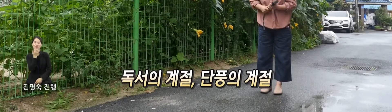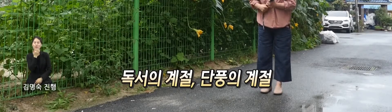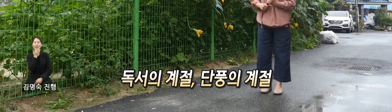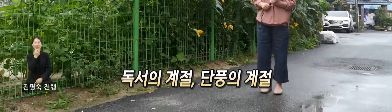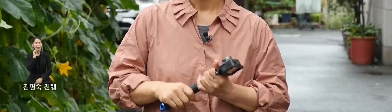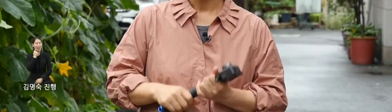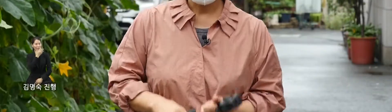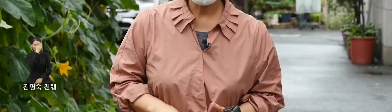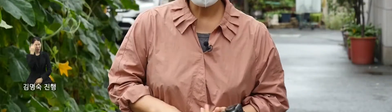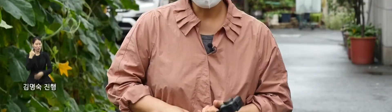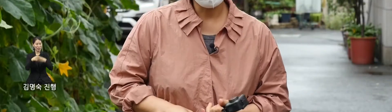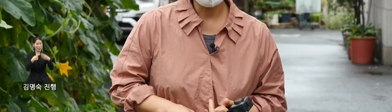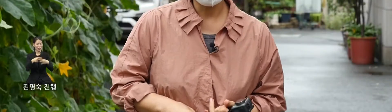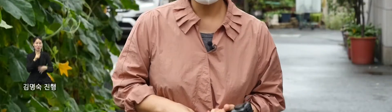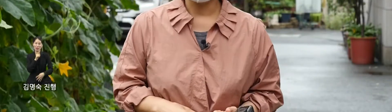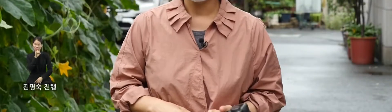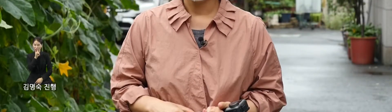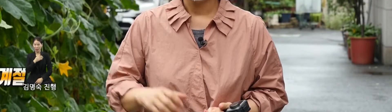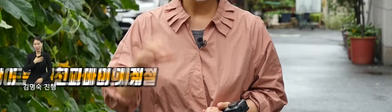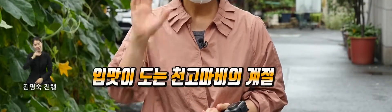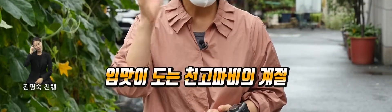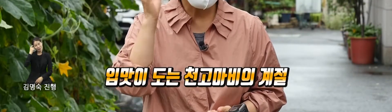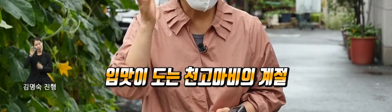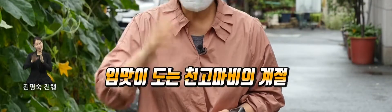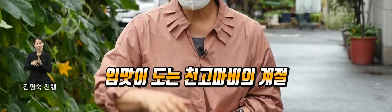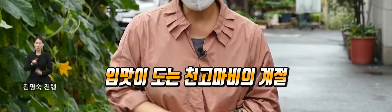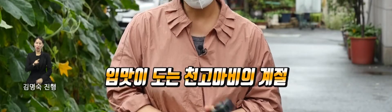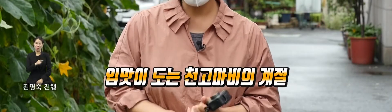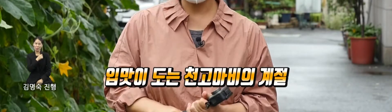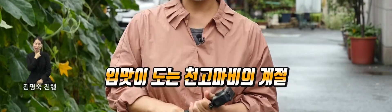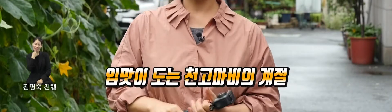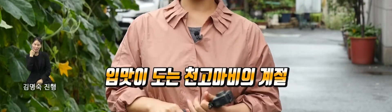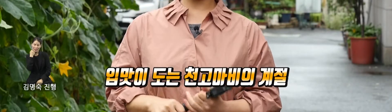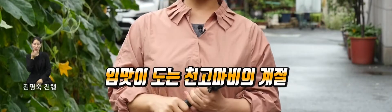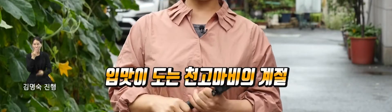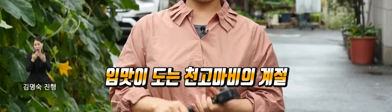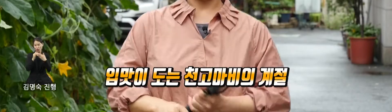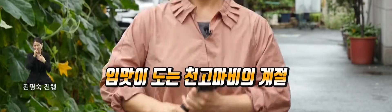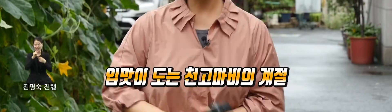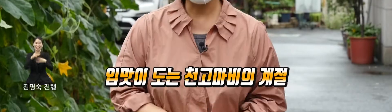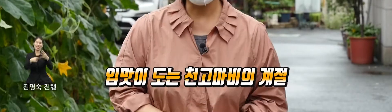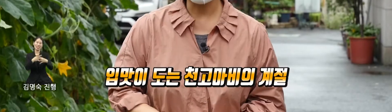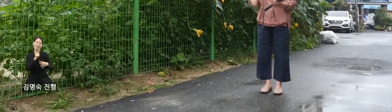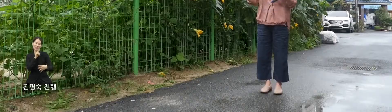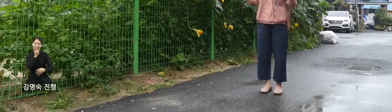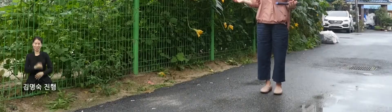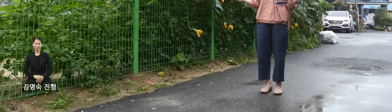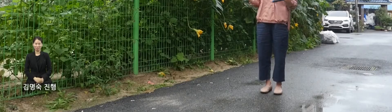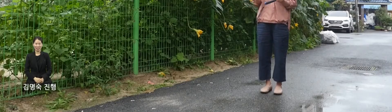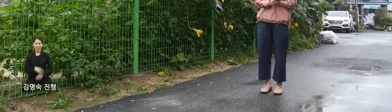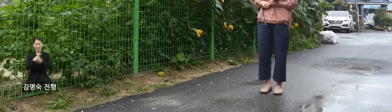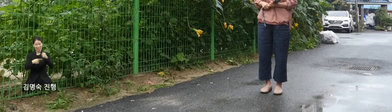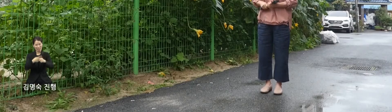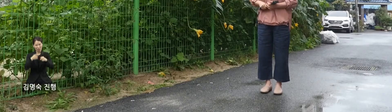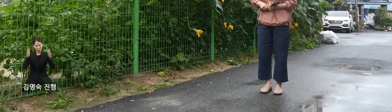계절이라고 하는데요. 제가 생각하기에는 입맛이 도는 계절이 아닌가 싶습니다. 물론 뭐